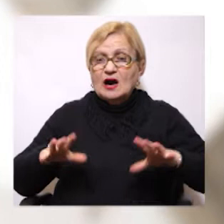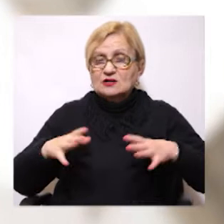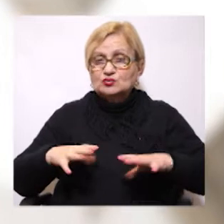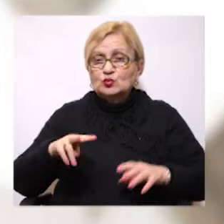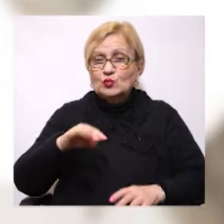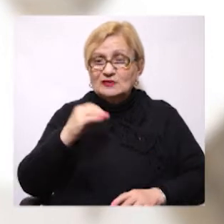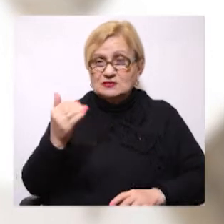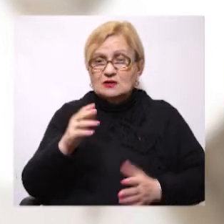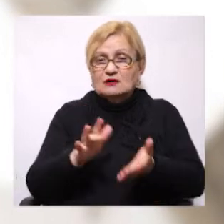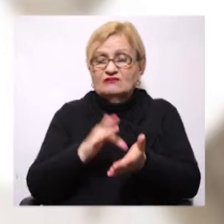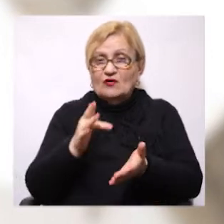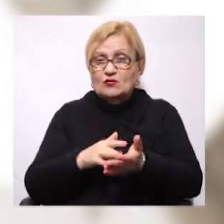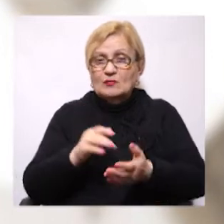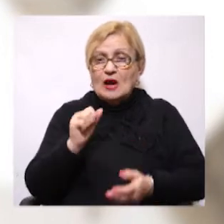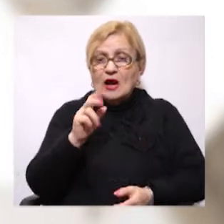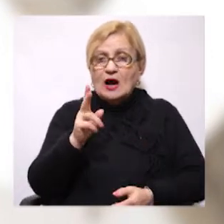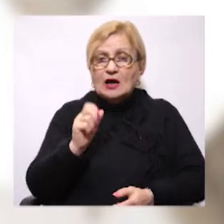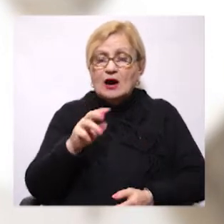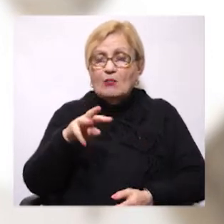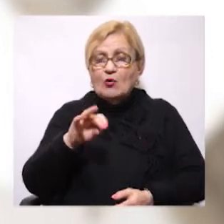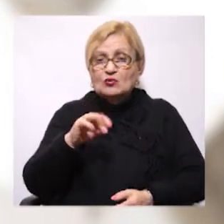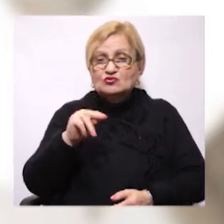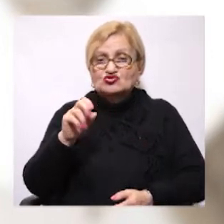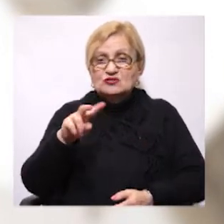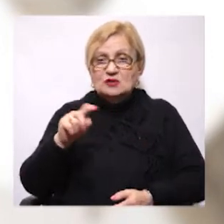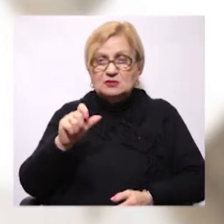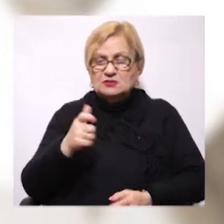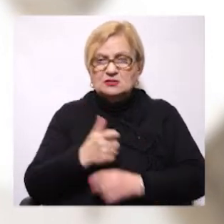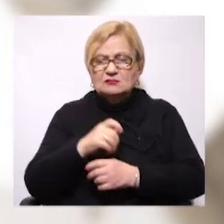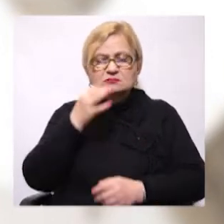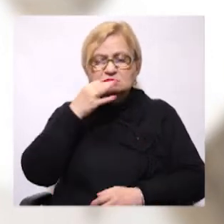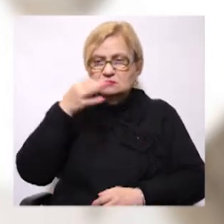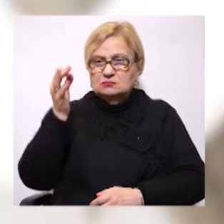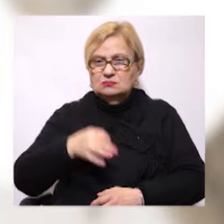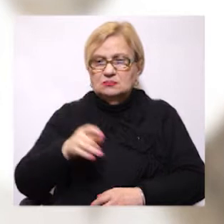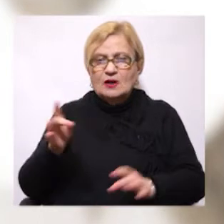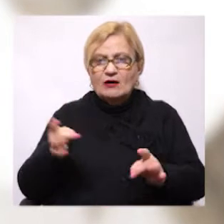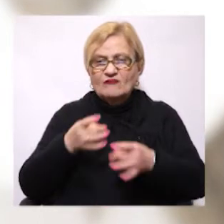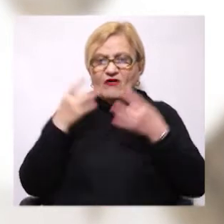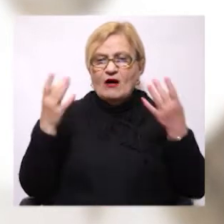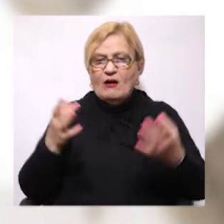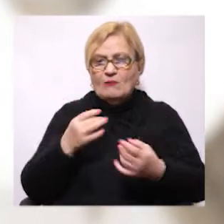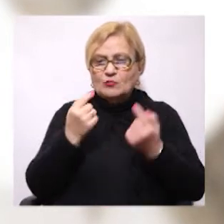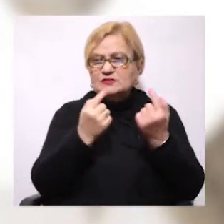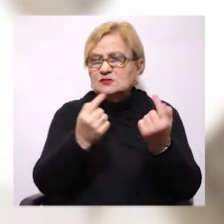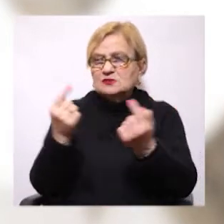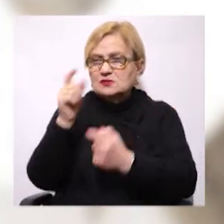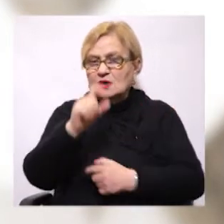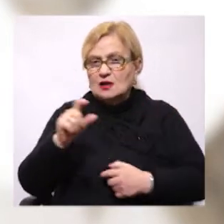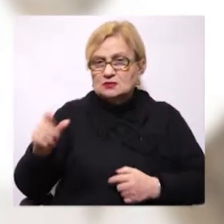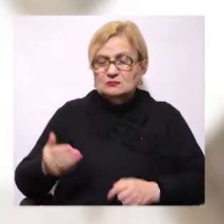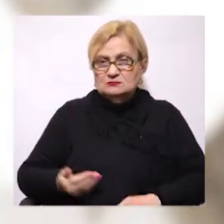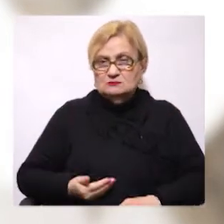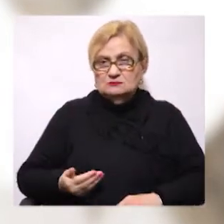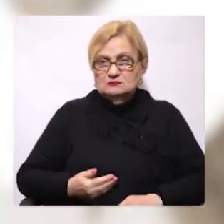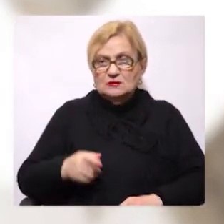რვეულები“, სადაც აკა მისთვის ჩვეული ოსტატობით გვიამბობს ამ დიდი ადამიანების შესახებ. ეს წიგნი